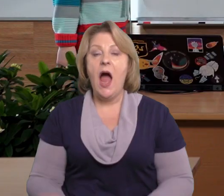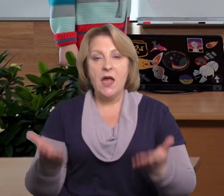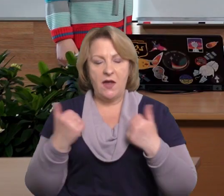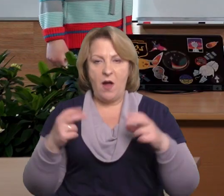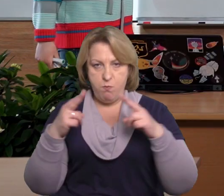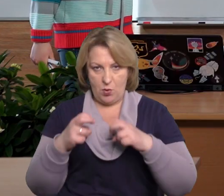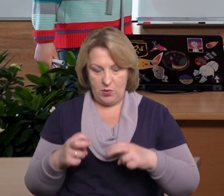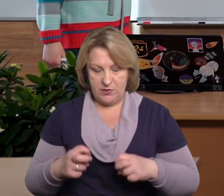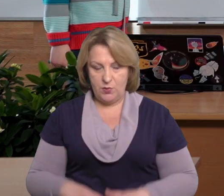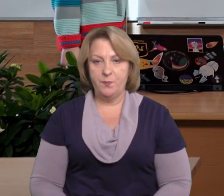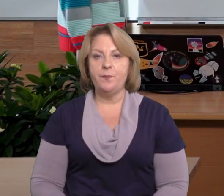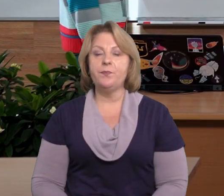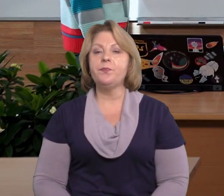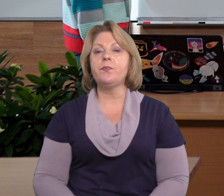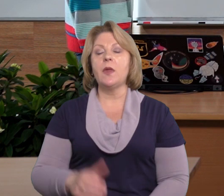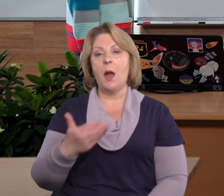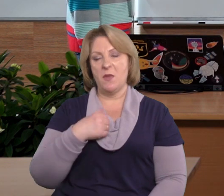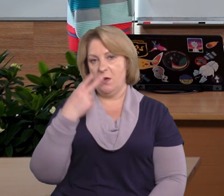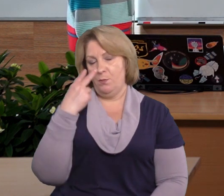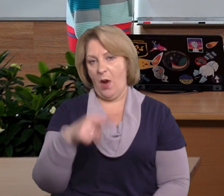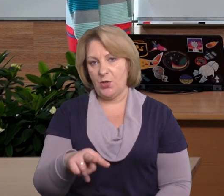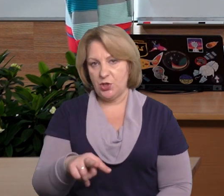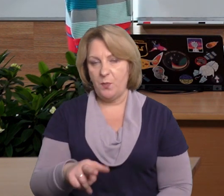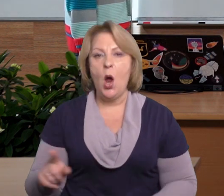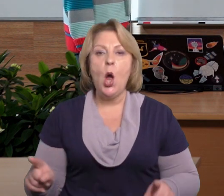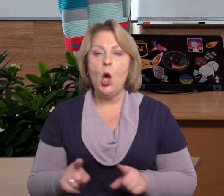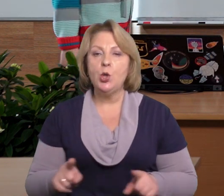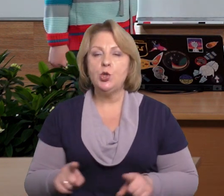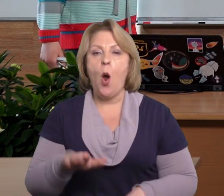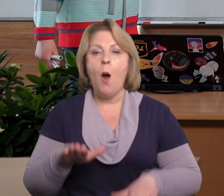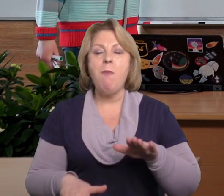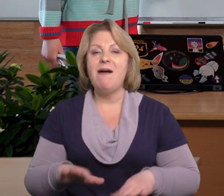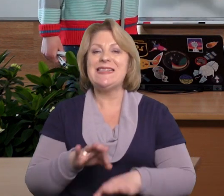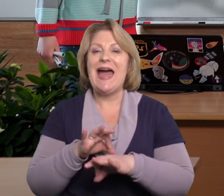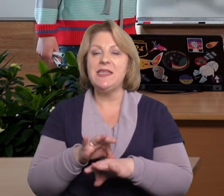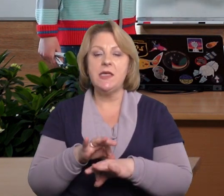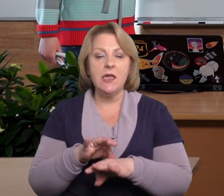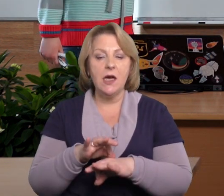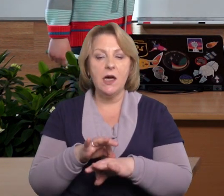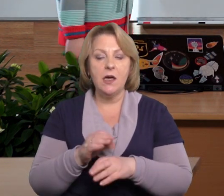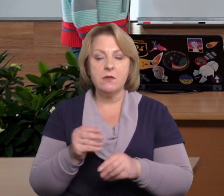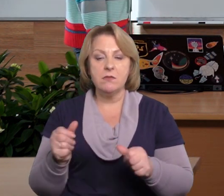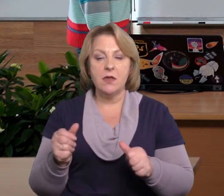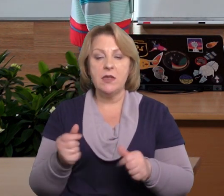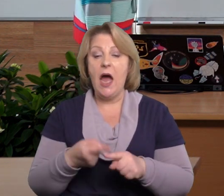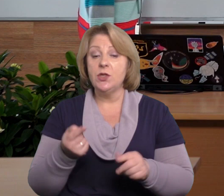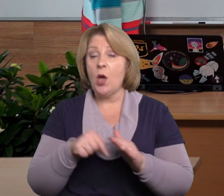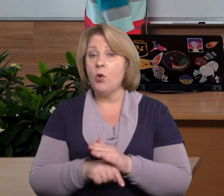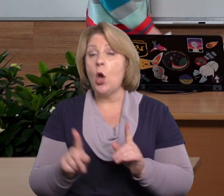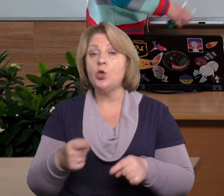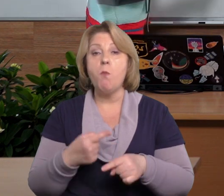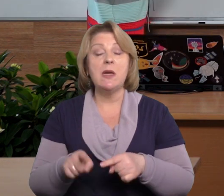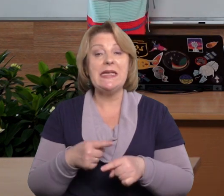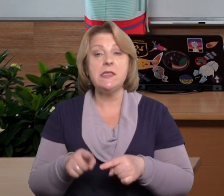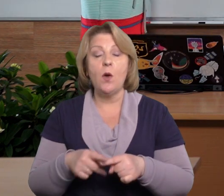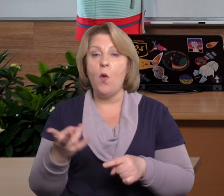Давайте проаналізуємо її. По-перше, ми бачимо, що маса нашого тіла зникла. Це означає, що